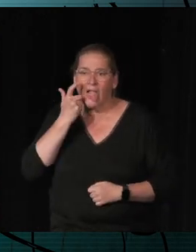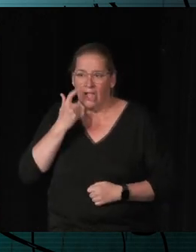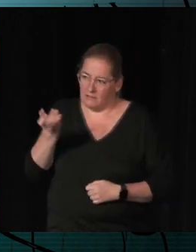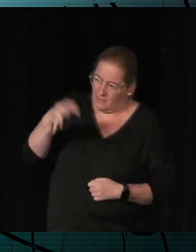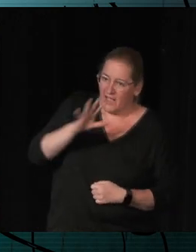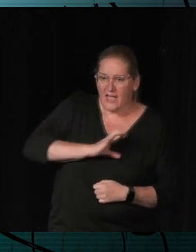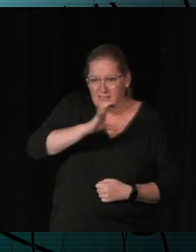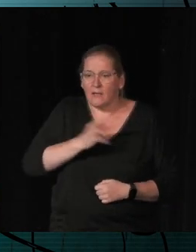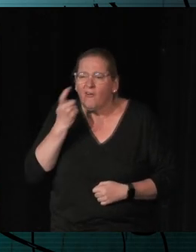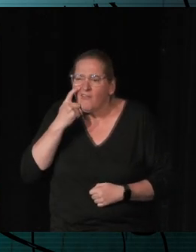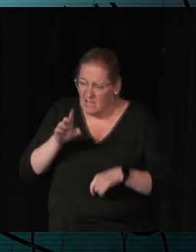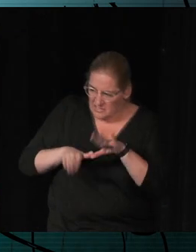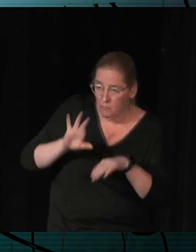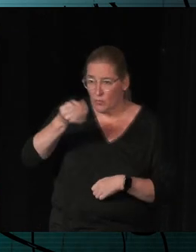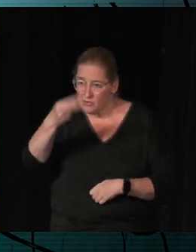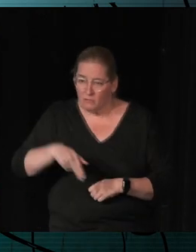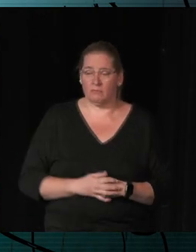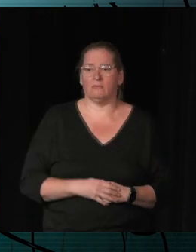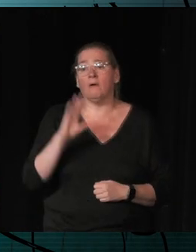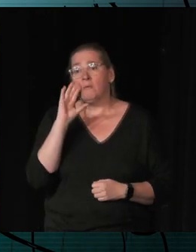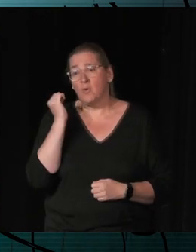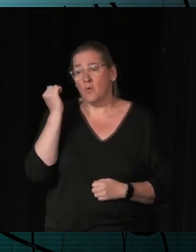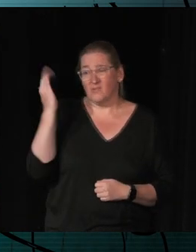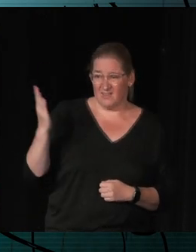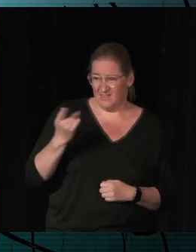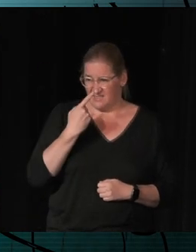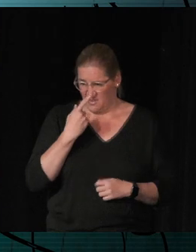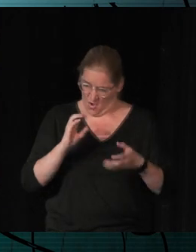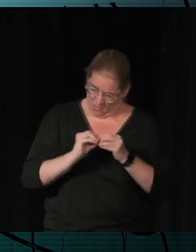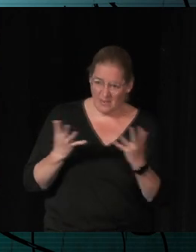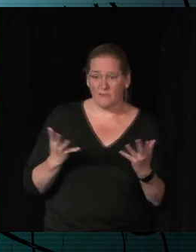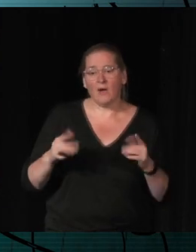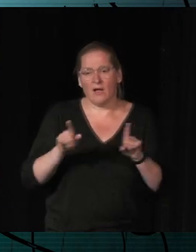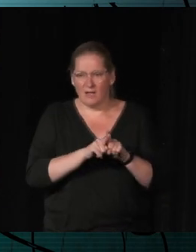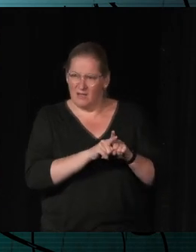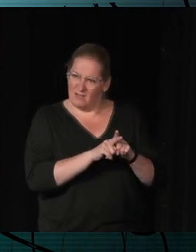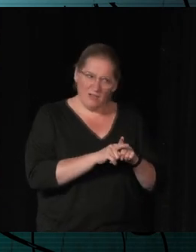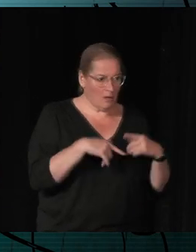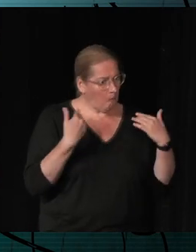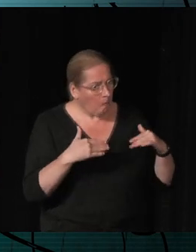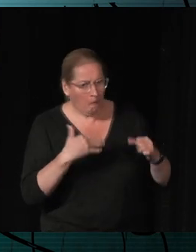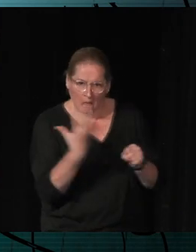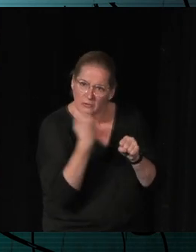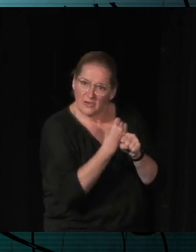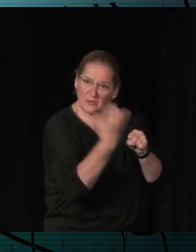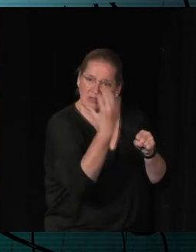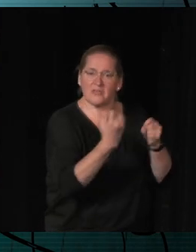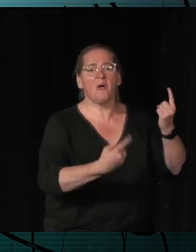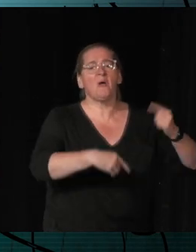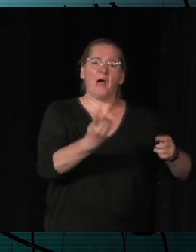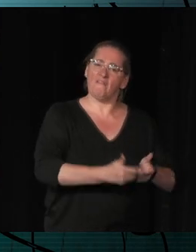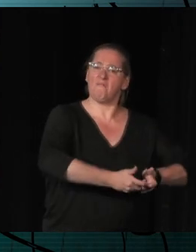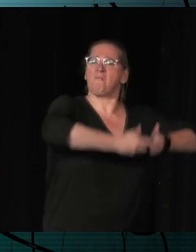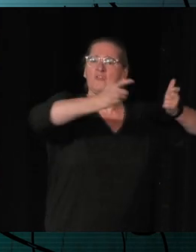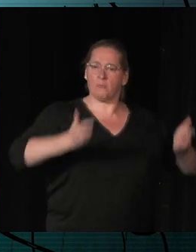donc voilà donc en fait c'est un problème qui est la rançon du succès quelque part c'est voilà le fait de devenir grand public et